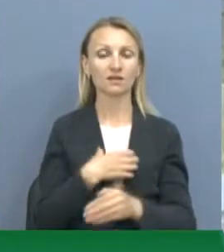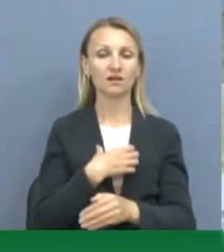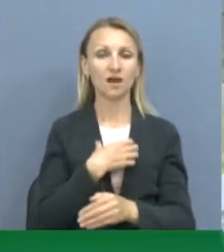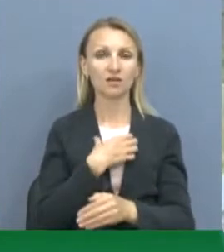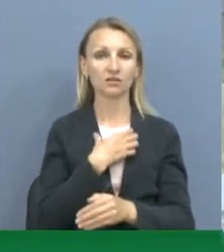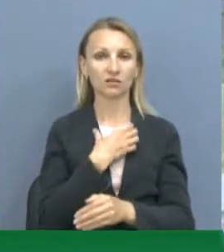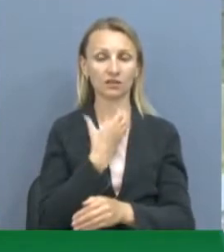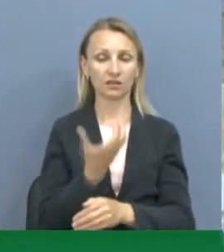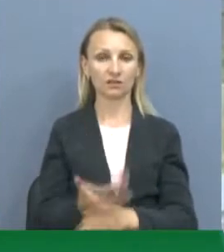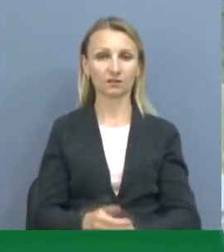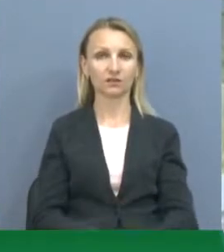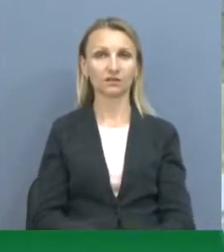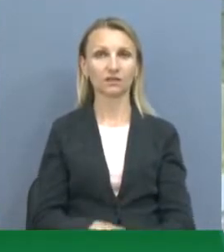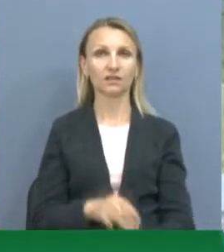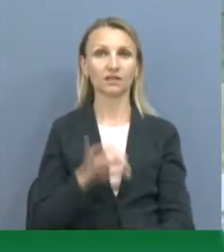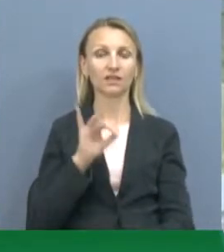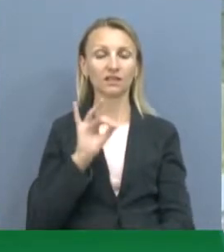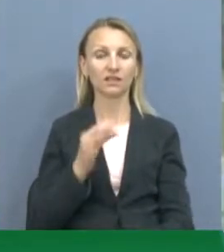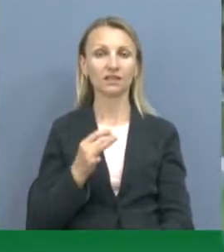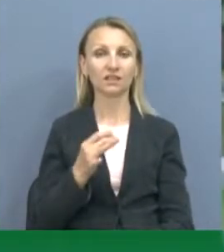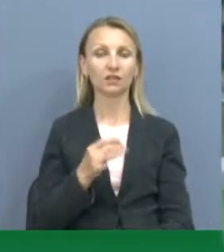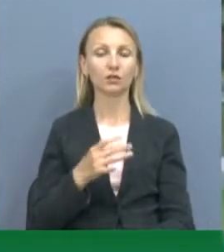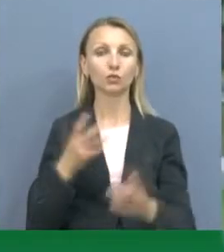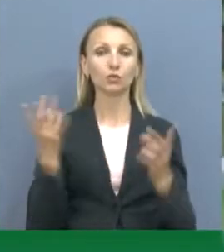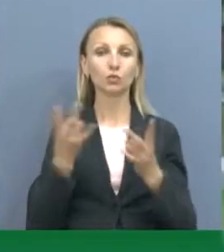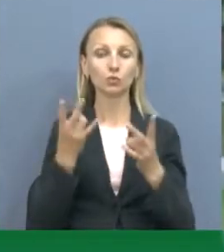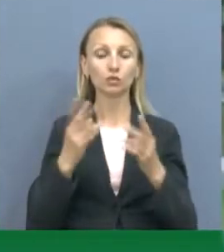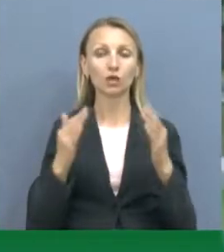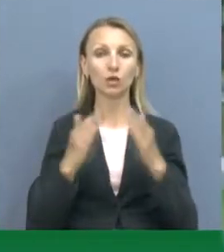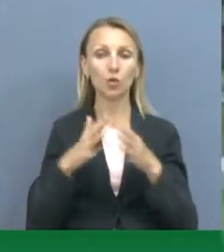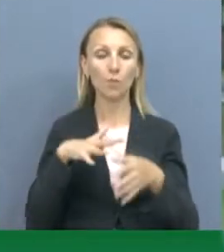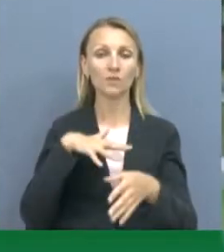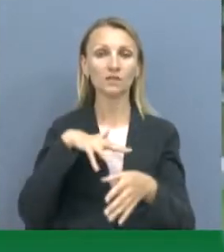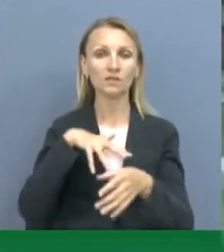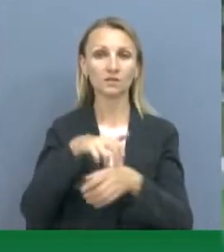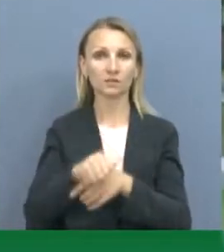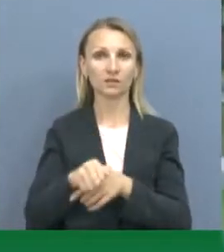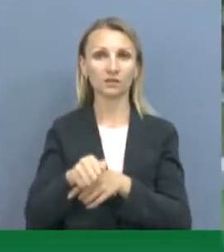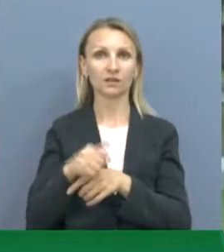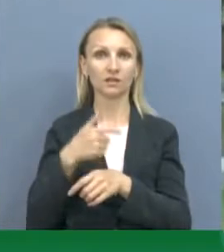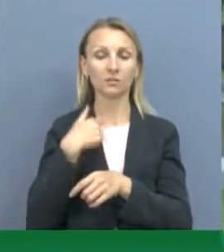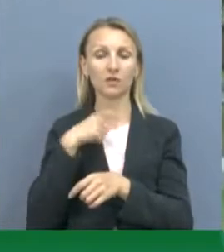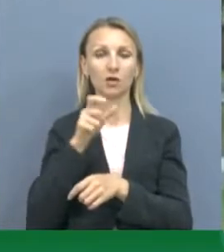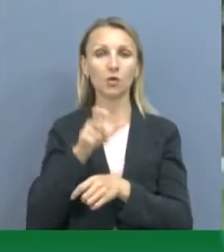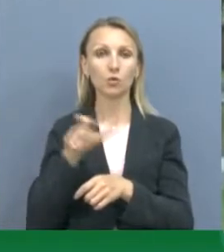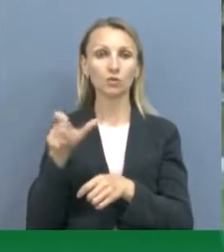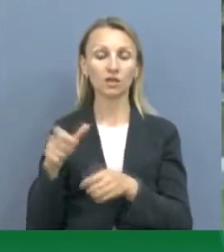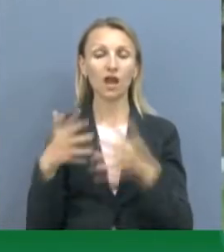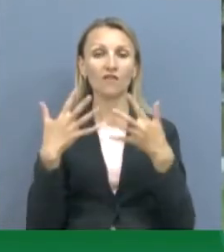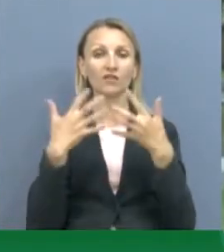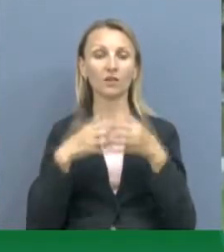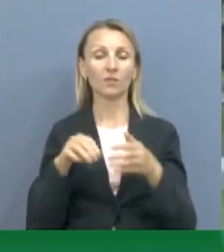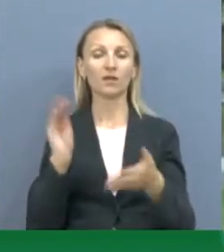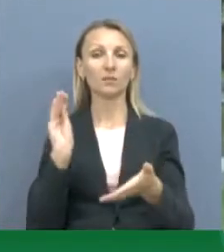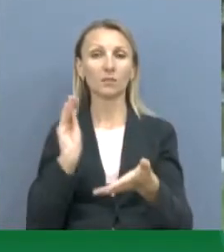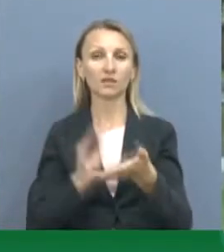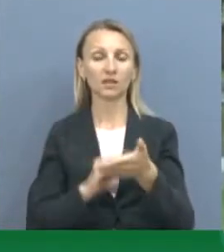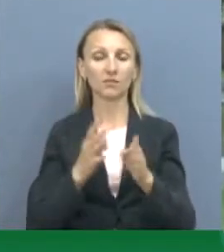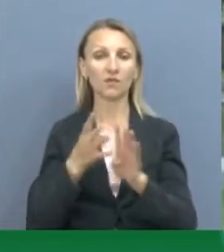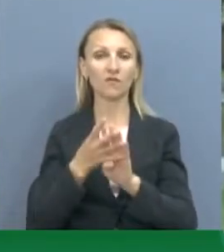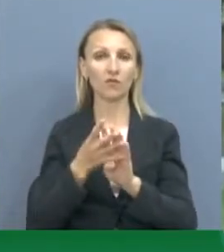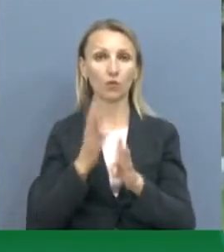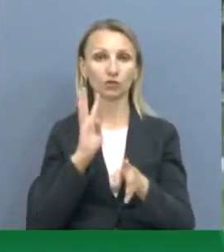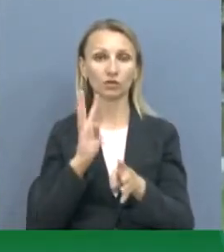соответственно, аварийными, подлежащими сносу. То есть мы автоматически этих людей ставим в очередь, четвертый список,